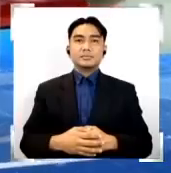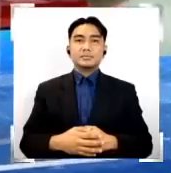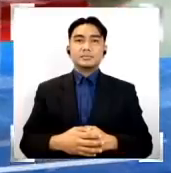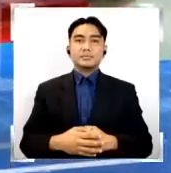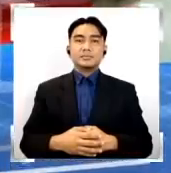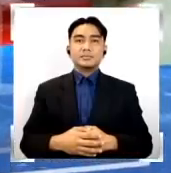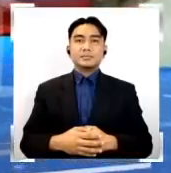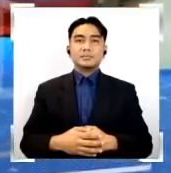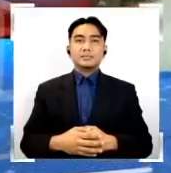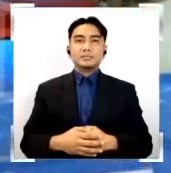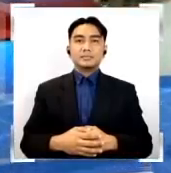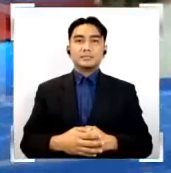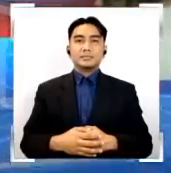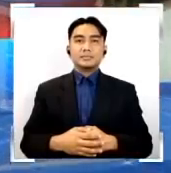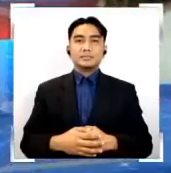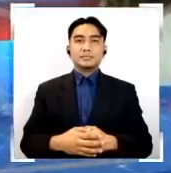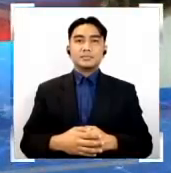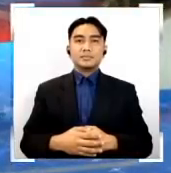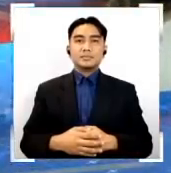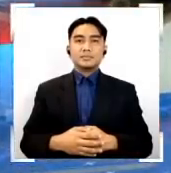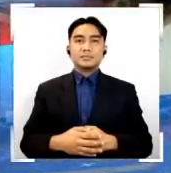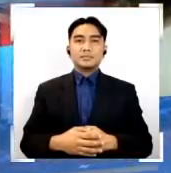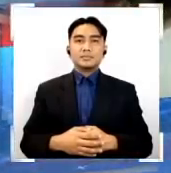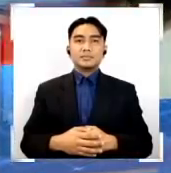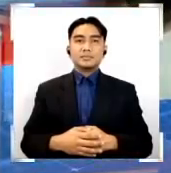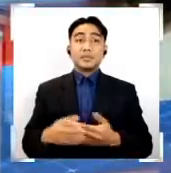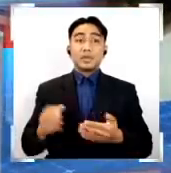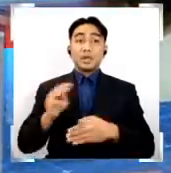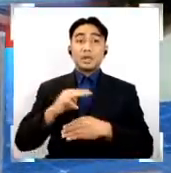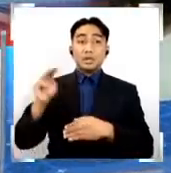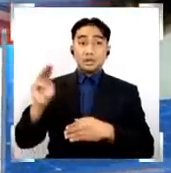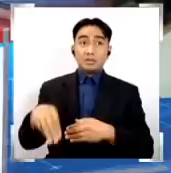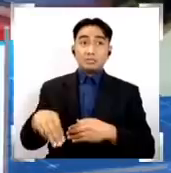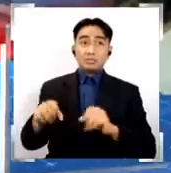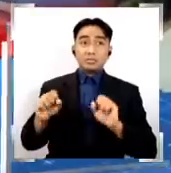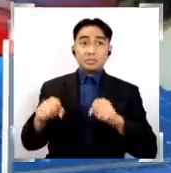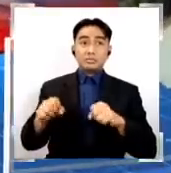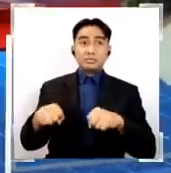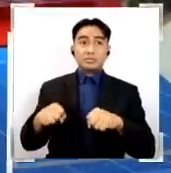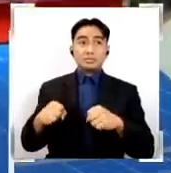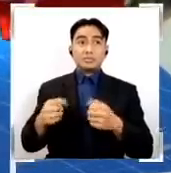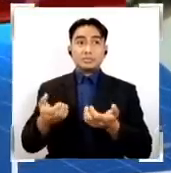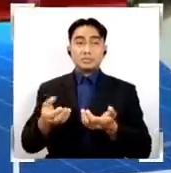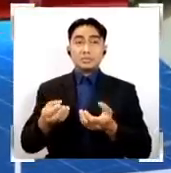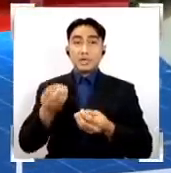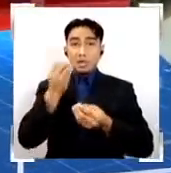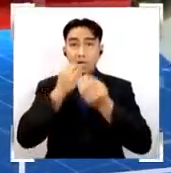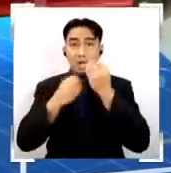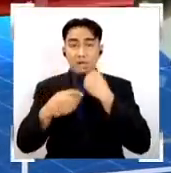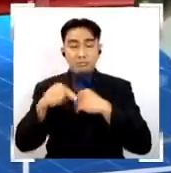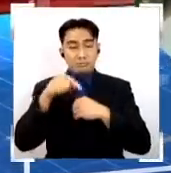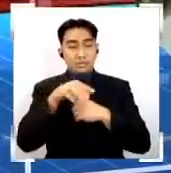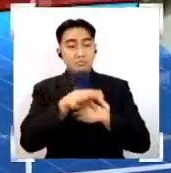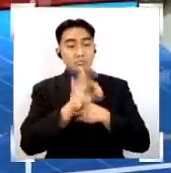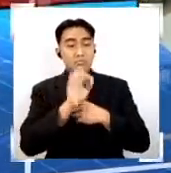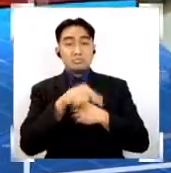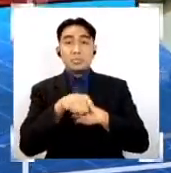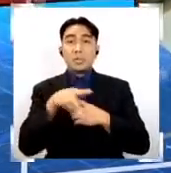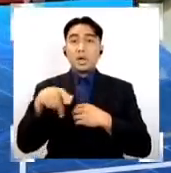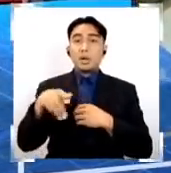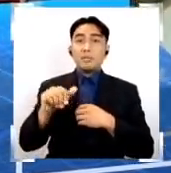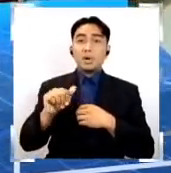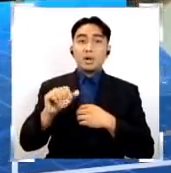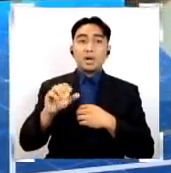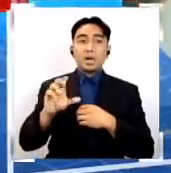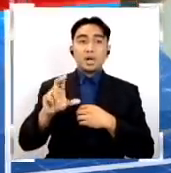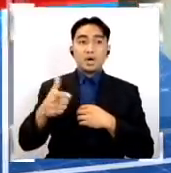Itinuslit sa Metro Manila para kainin? Yan po hinala ng isang environmentalist. Kaugnay sa natagpo ang pangolin sa Alabang. Nagpapatulong sa NBI